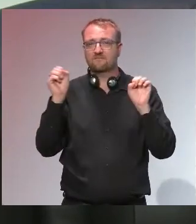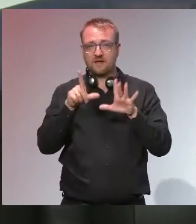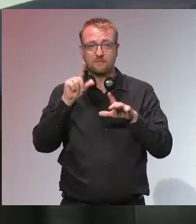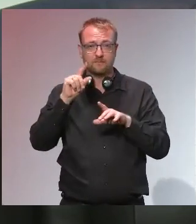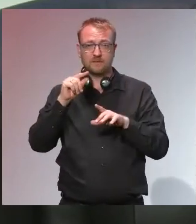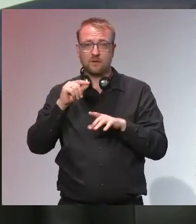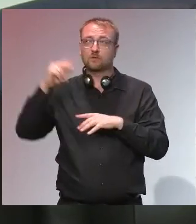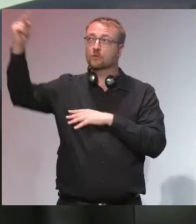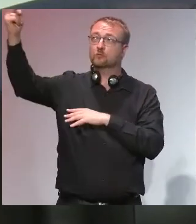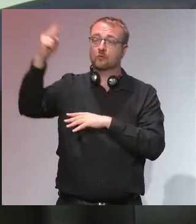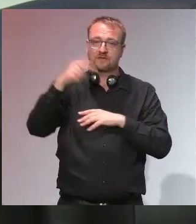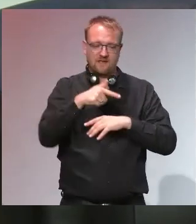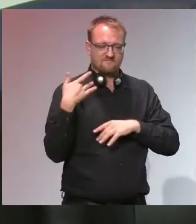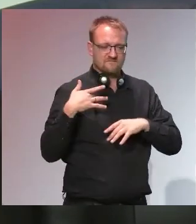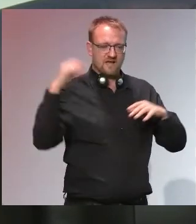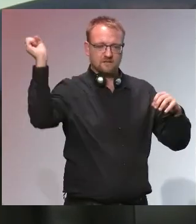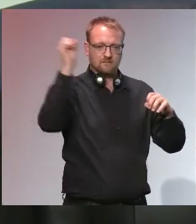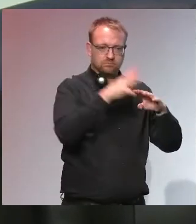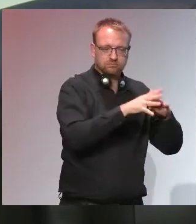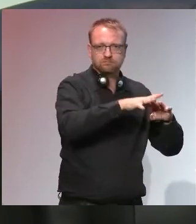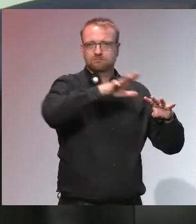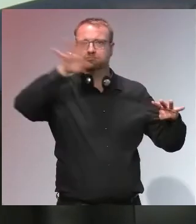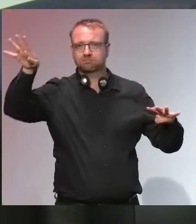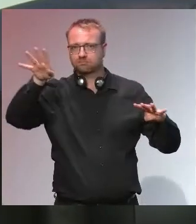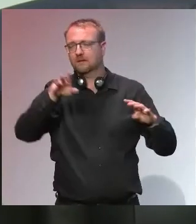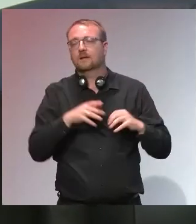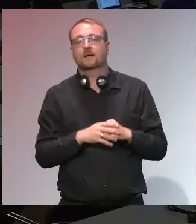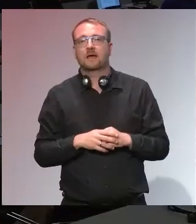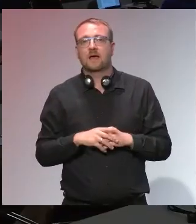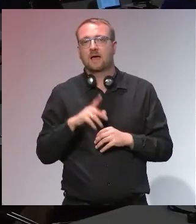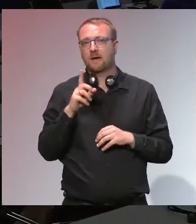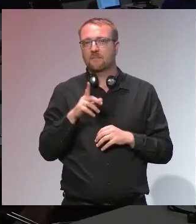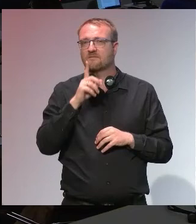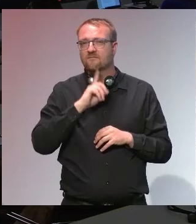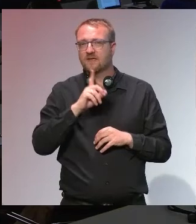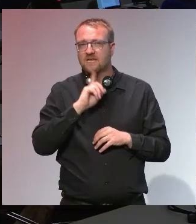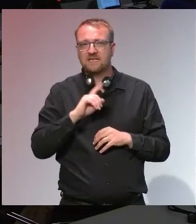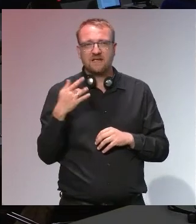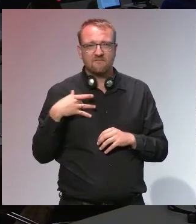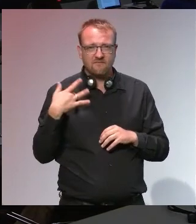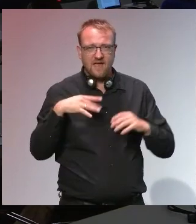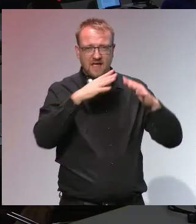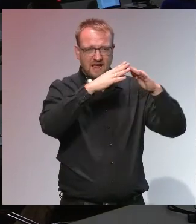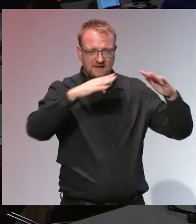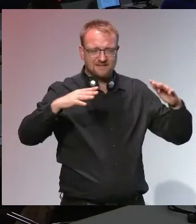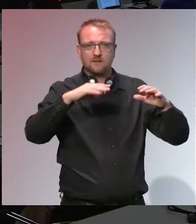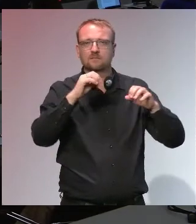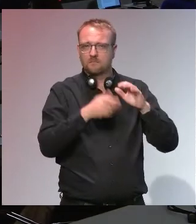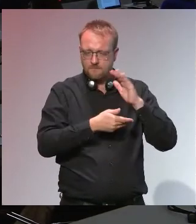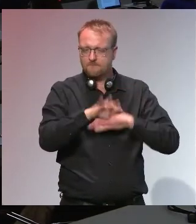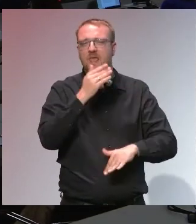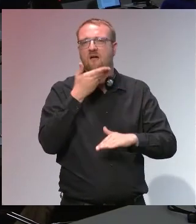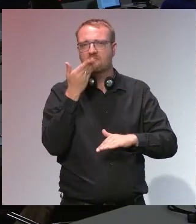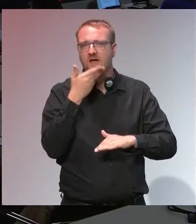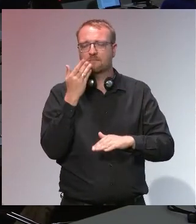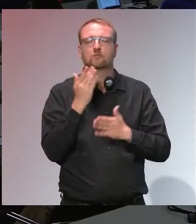eine weiße Oberfläche trifft, dann strahlt das ab. Nachdem es immer weniger weiße Fläche gibt, erwärmt sich das. Das ist sicherlich ein